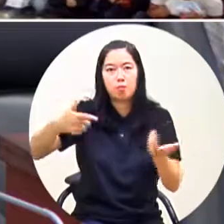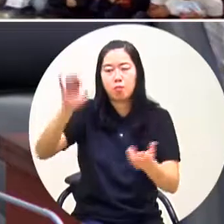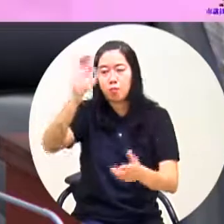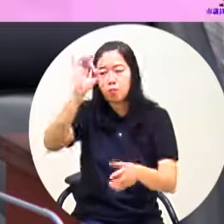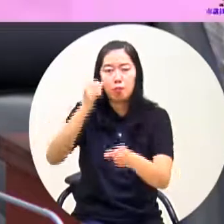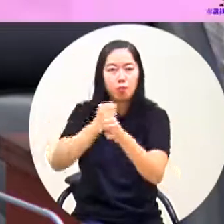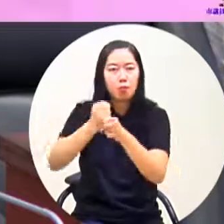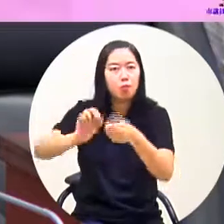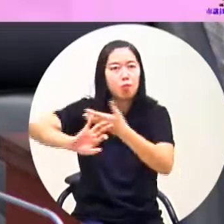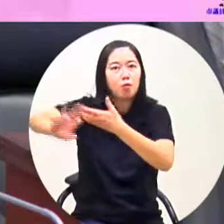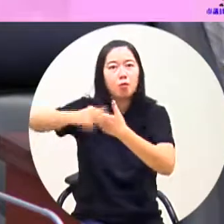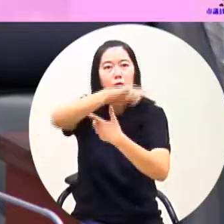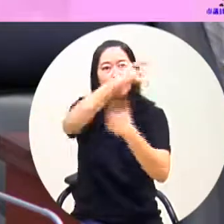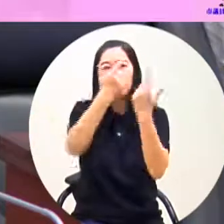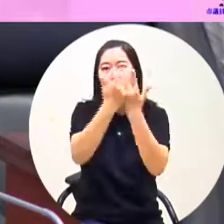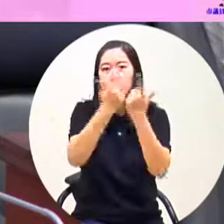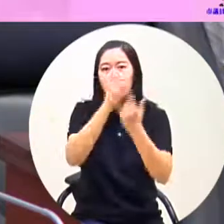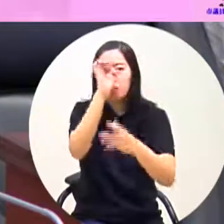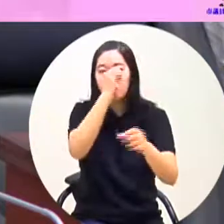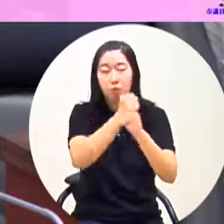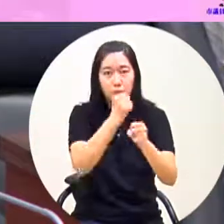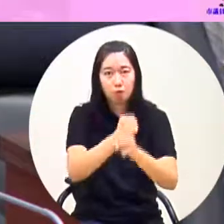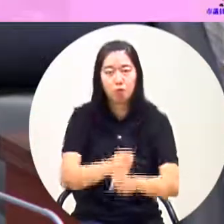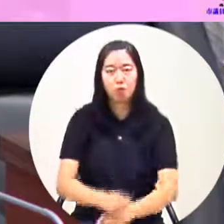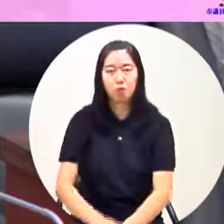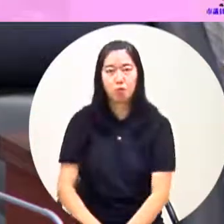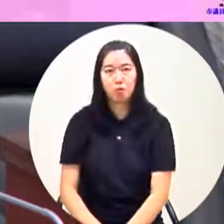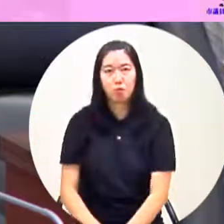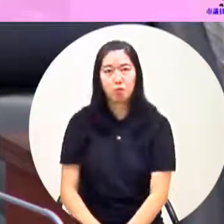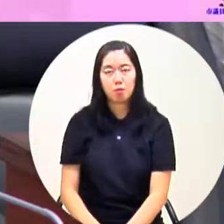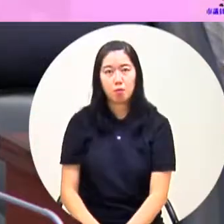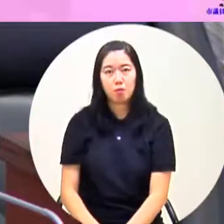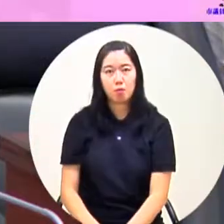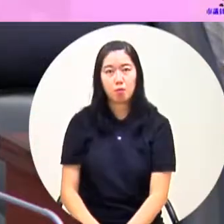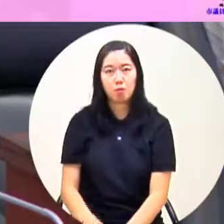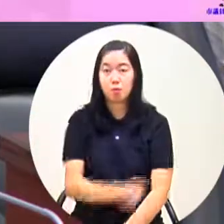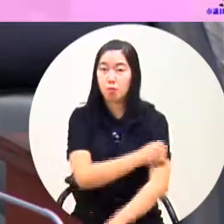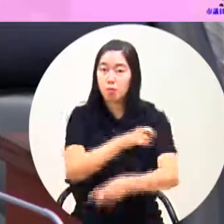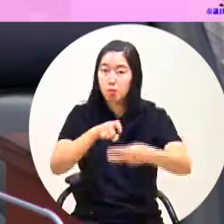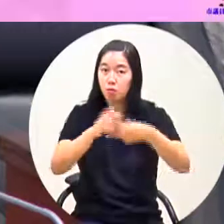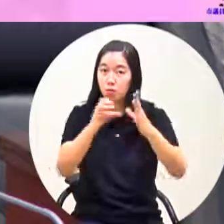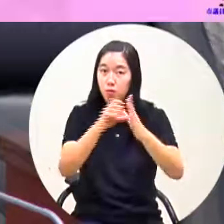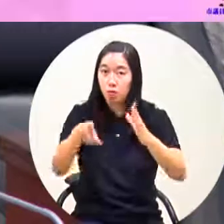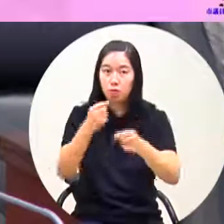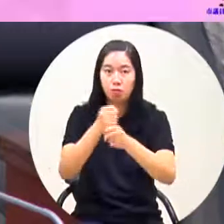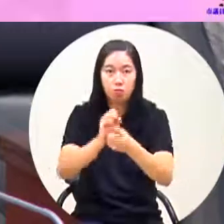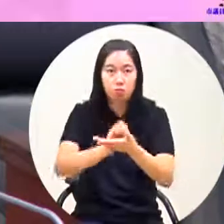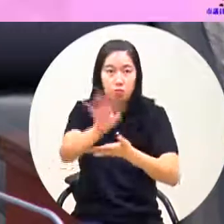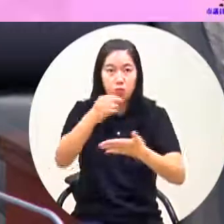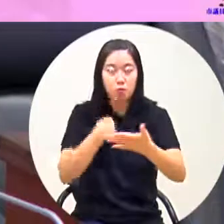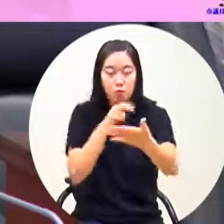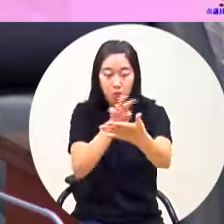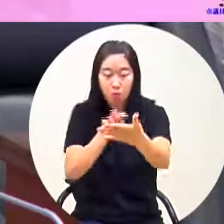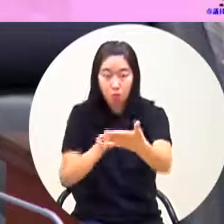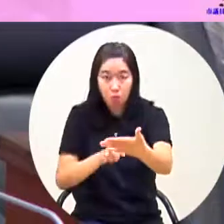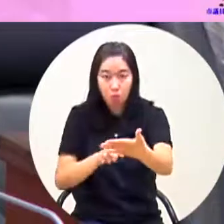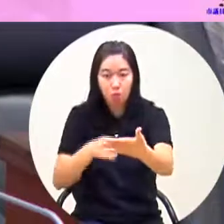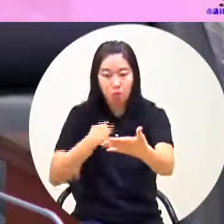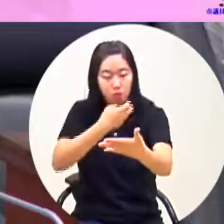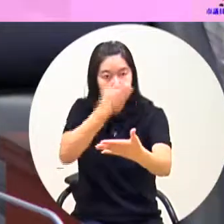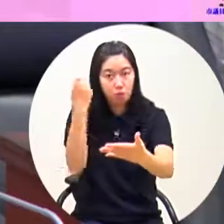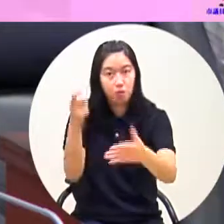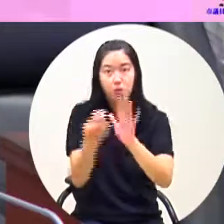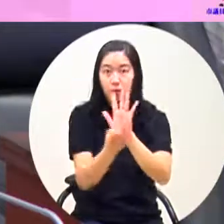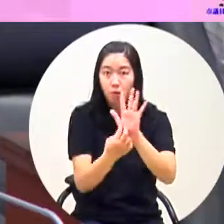跑。那我从我们的劳工局的业务报告里面，那我现在强调